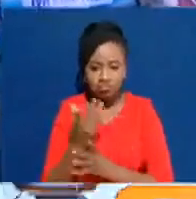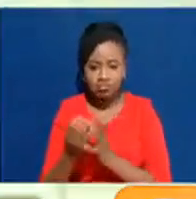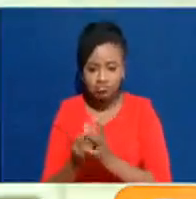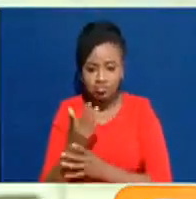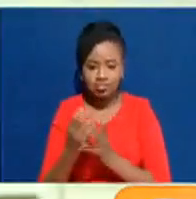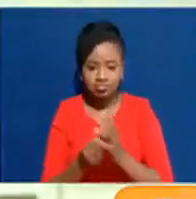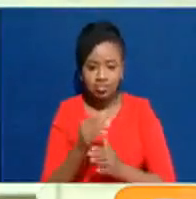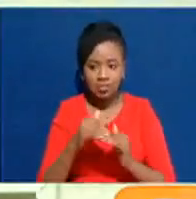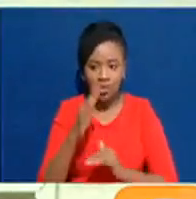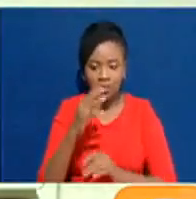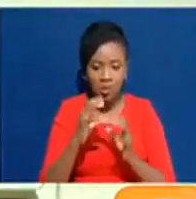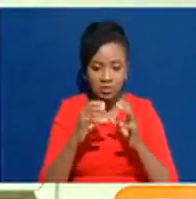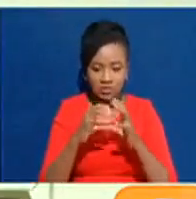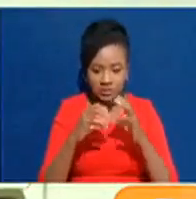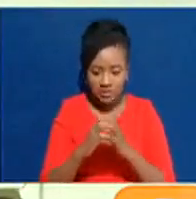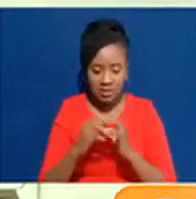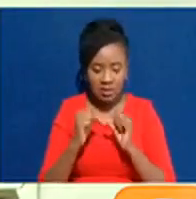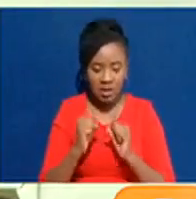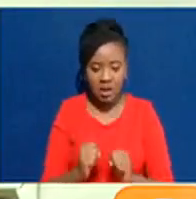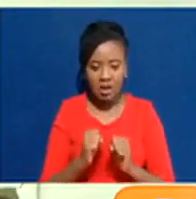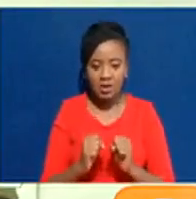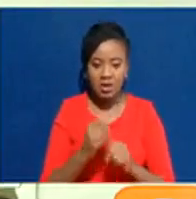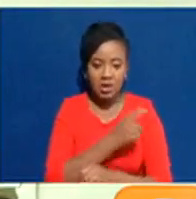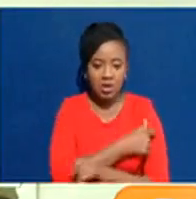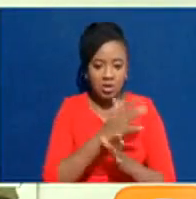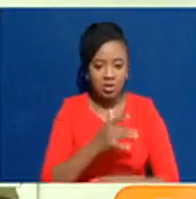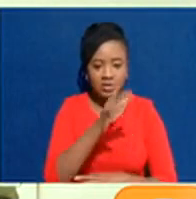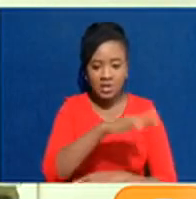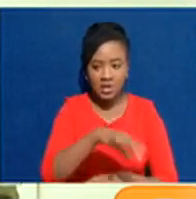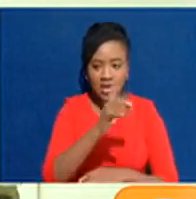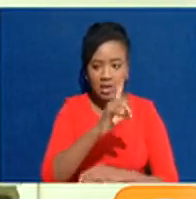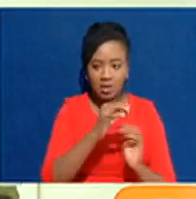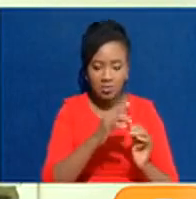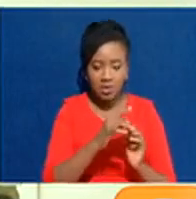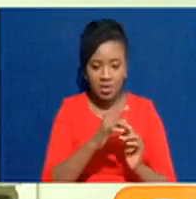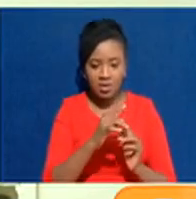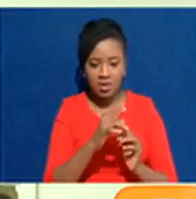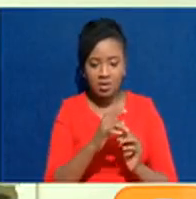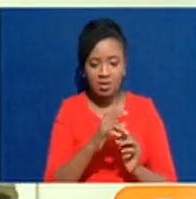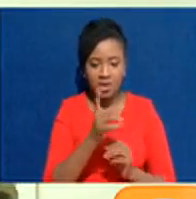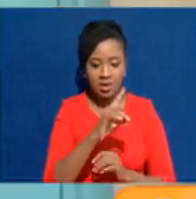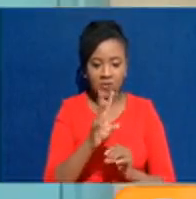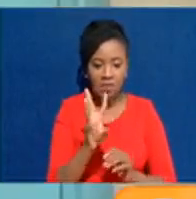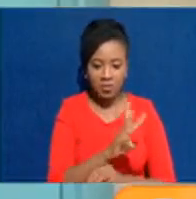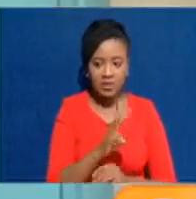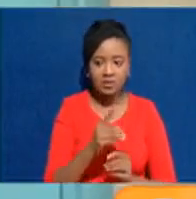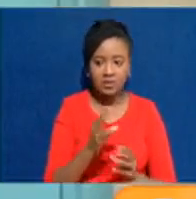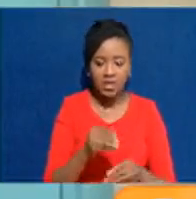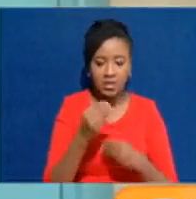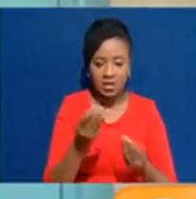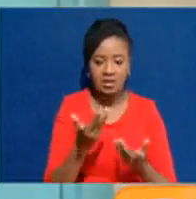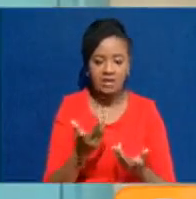damu. Madaktari katika hospitali ya Nairobi West walifanikiwa kupandikiza uboho wiki iliyopita.